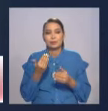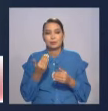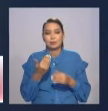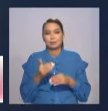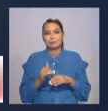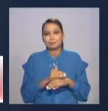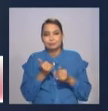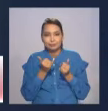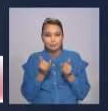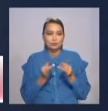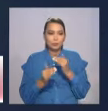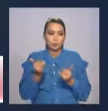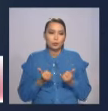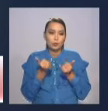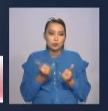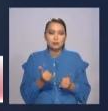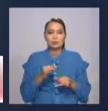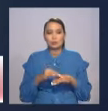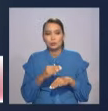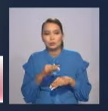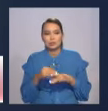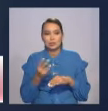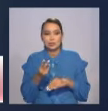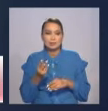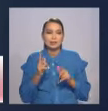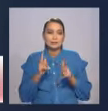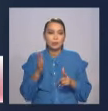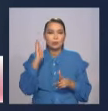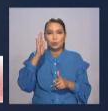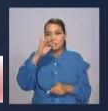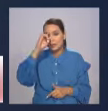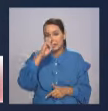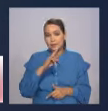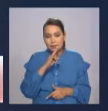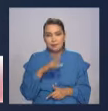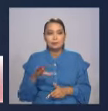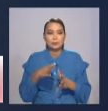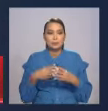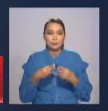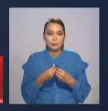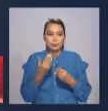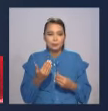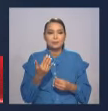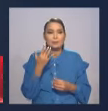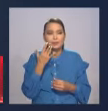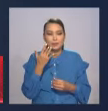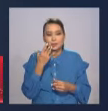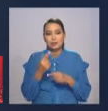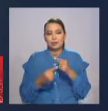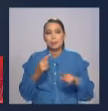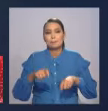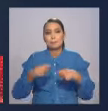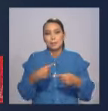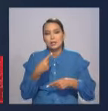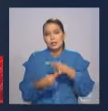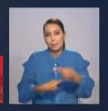на вас, мы с уверенностью можем сказать, что будущее Казахстана в семьях, где бережно хранятся и передаются